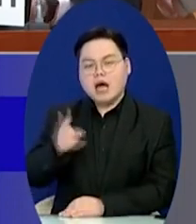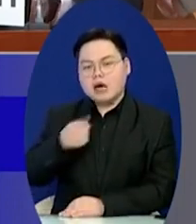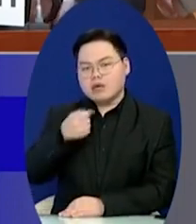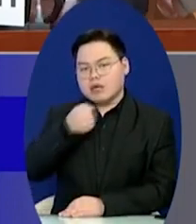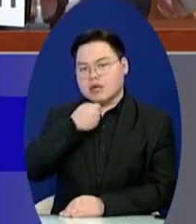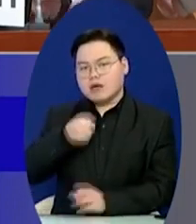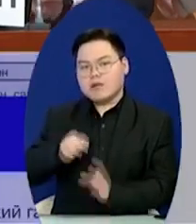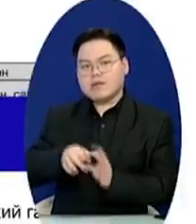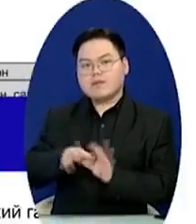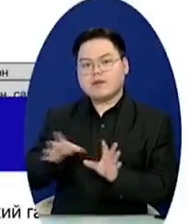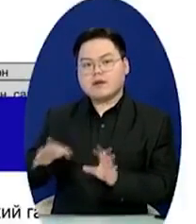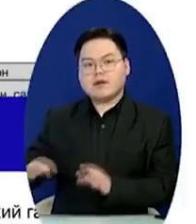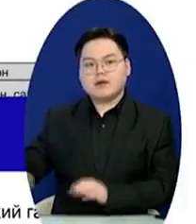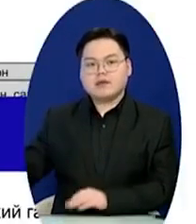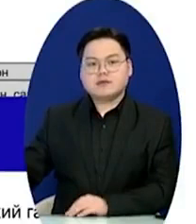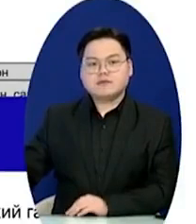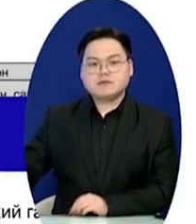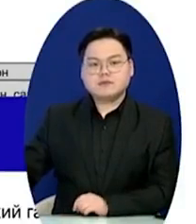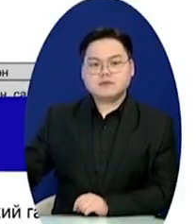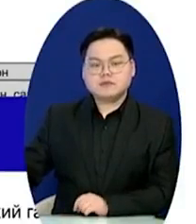микрофон.